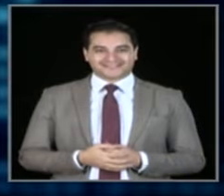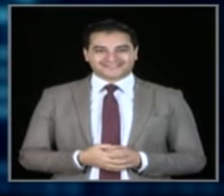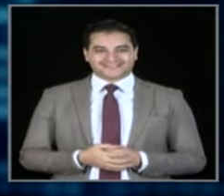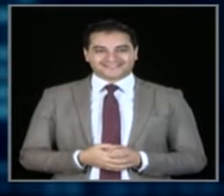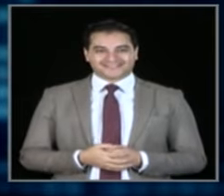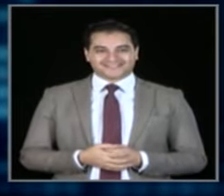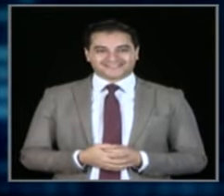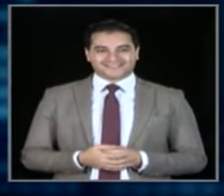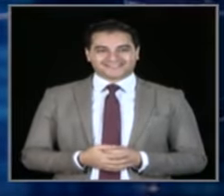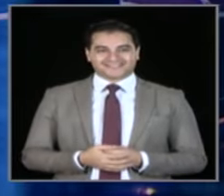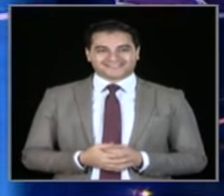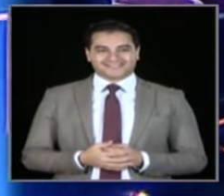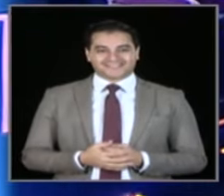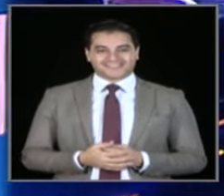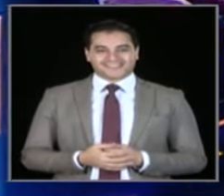تحت الضغط.